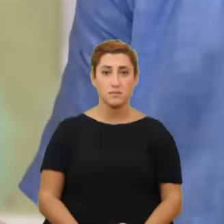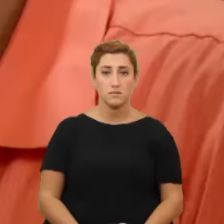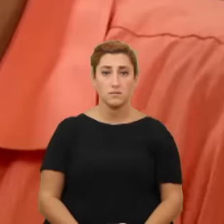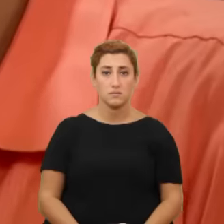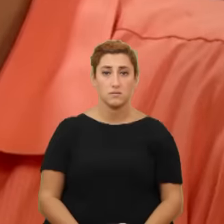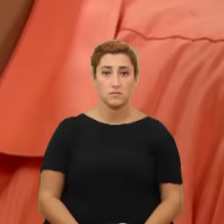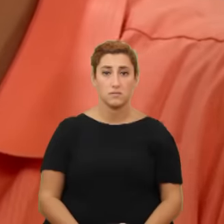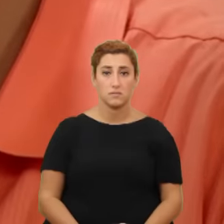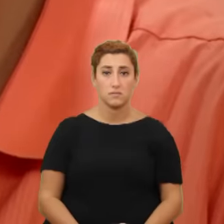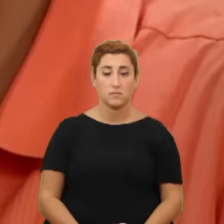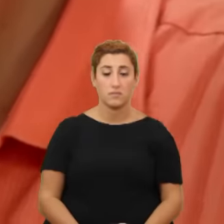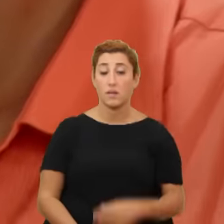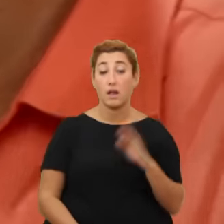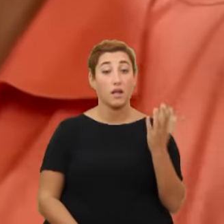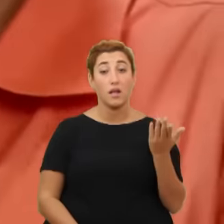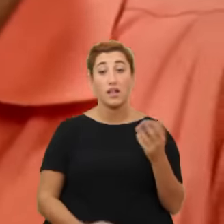yüzüne bakamıyor.